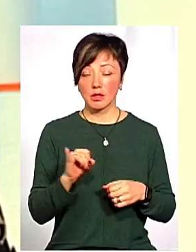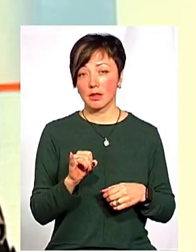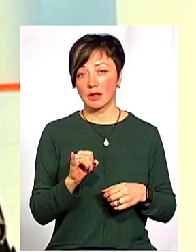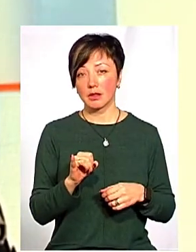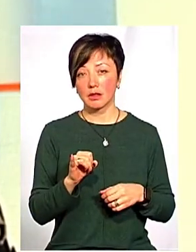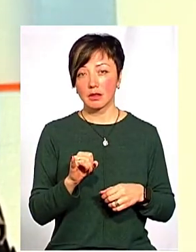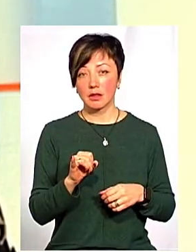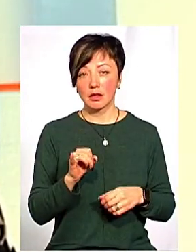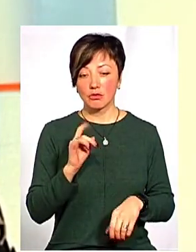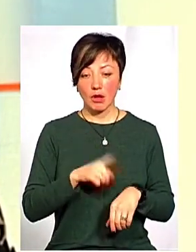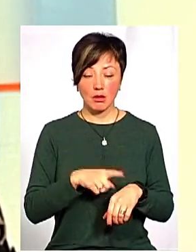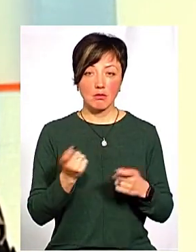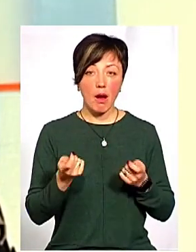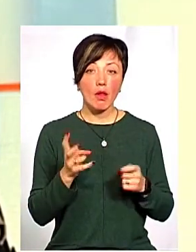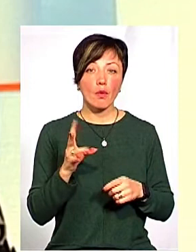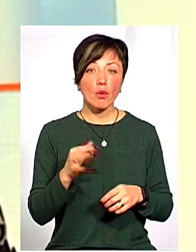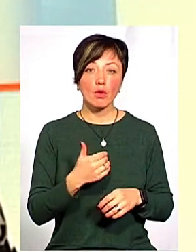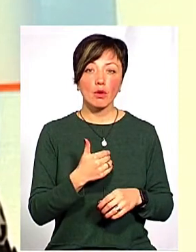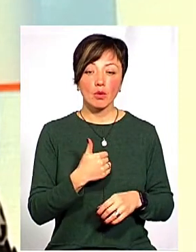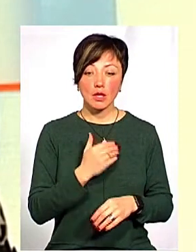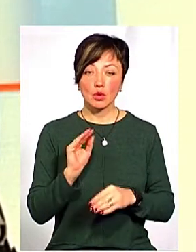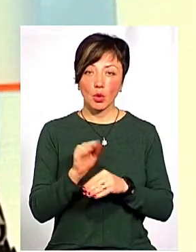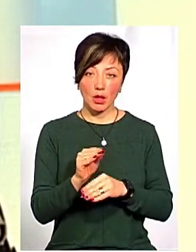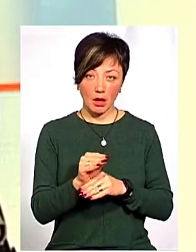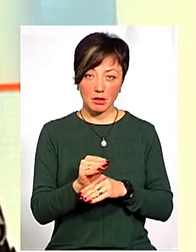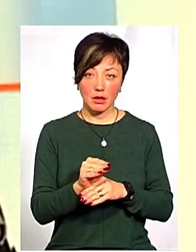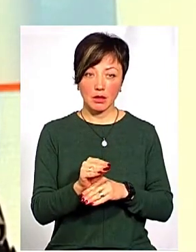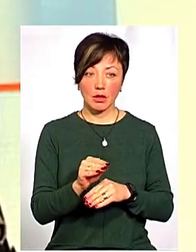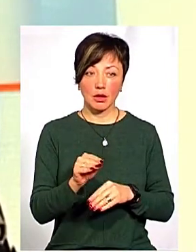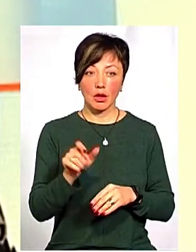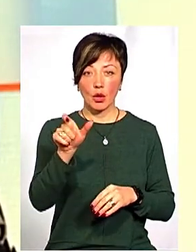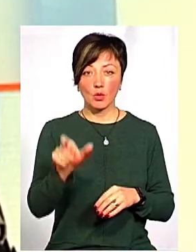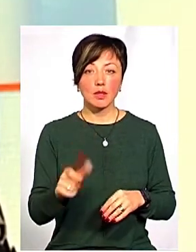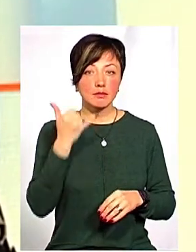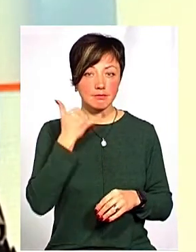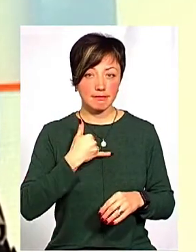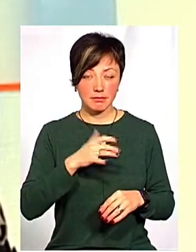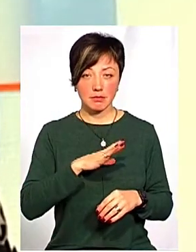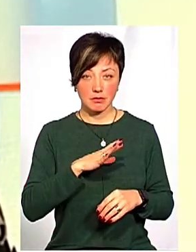знову ж таки, часу вже мало, але хотілося б додати до людини, яка телефонувала.